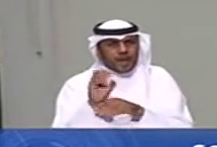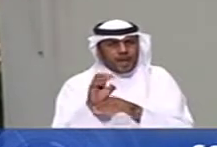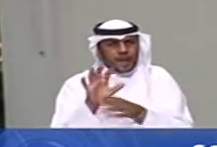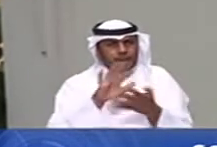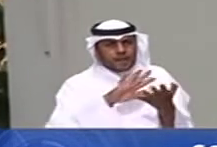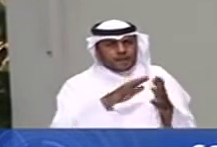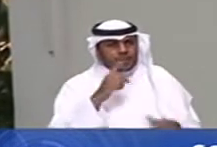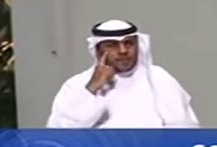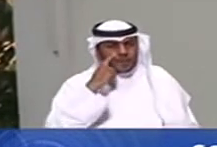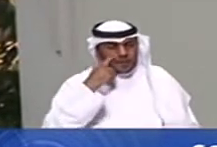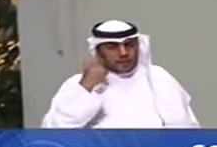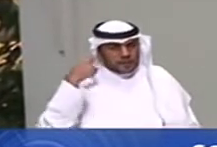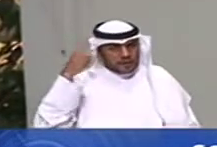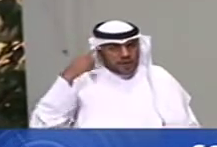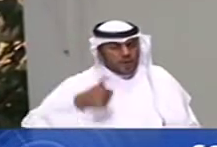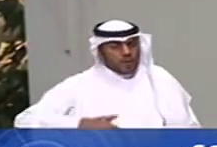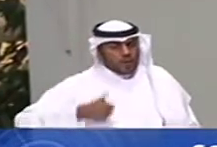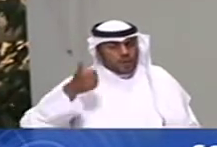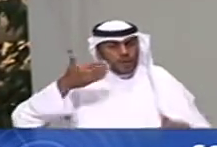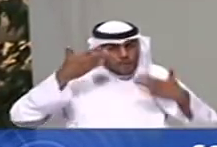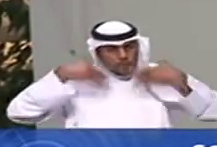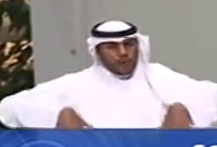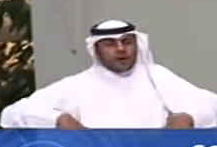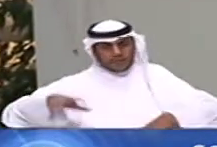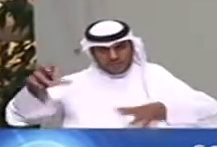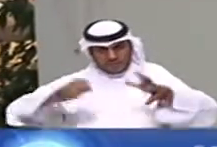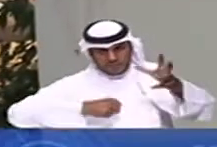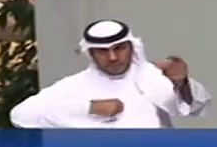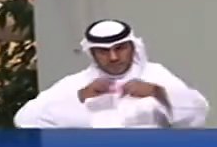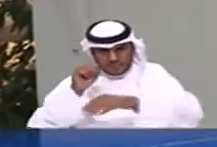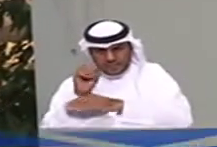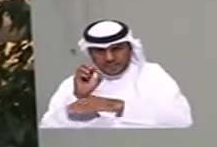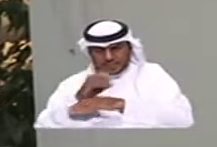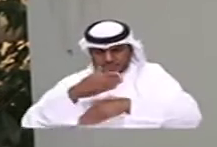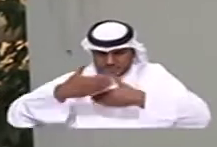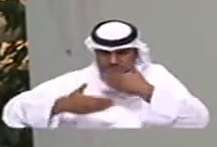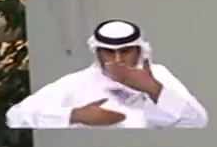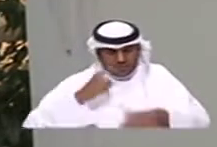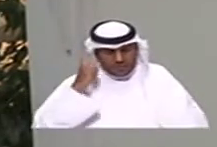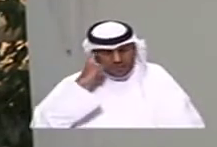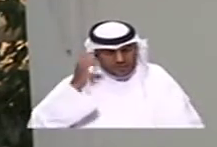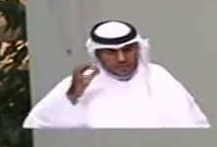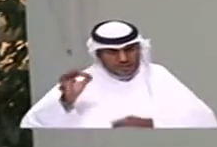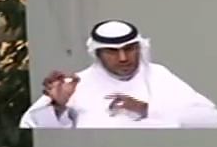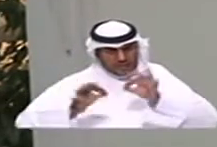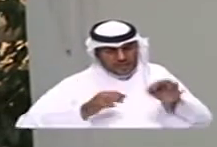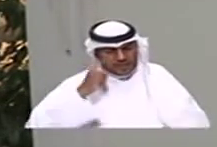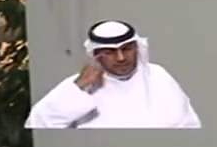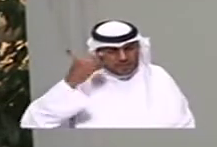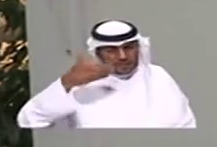الأسس والمعايير وبدينا بالاختبارات، وإن شاء الله خطتنا راح تنتهي في